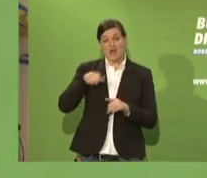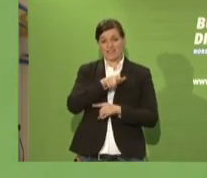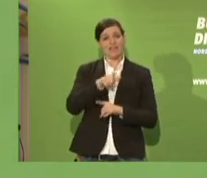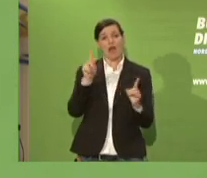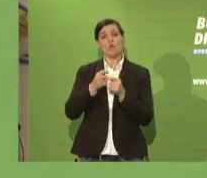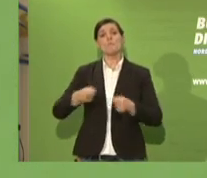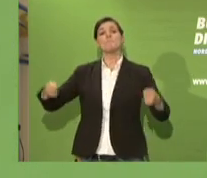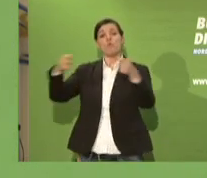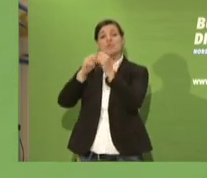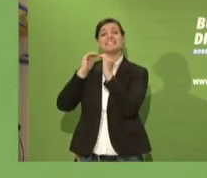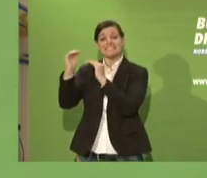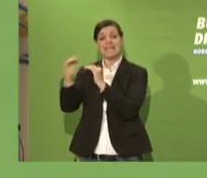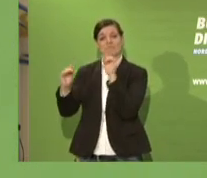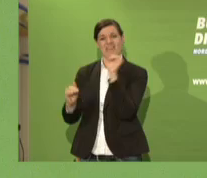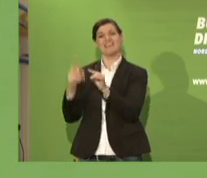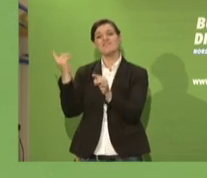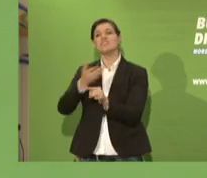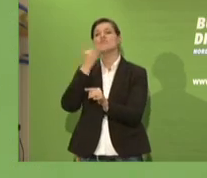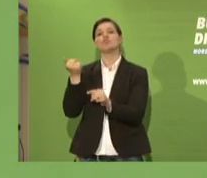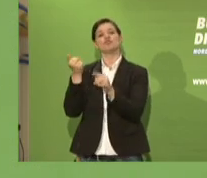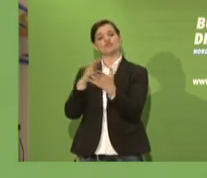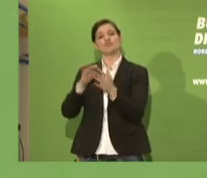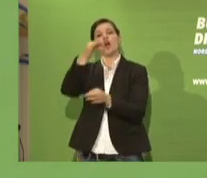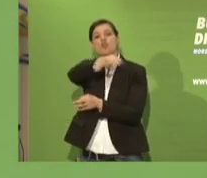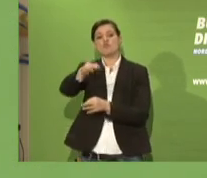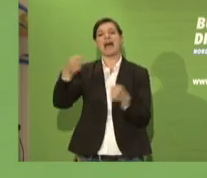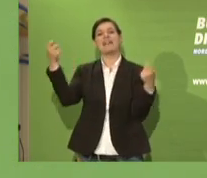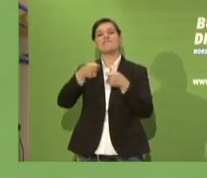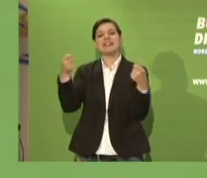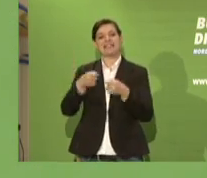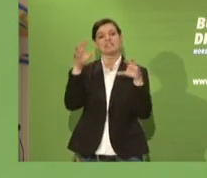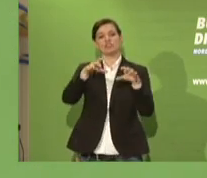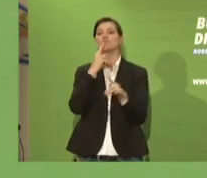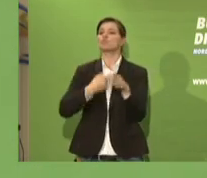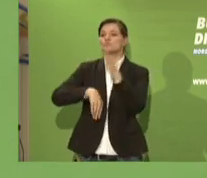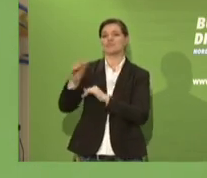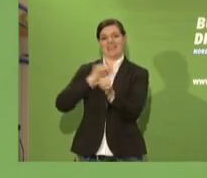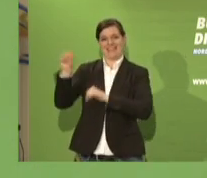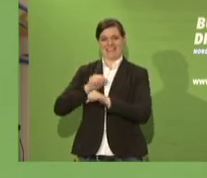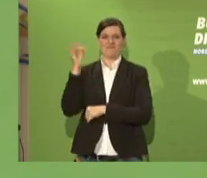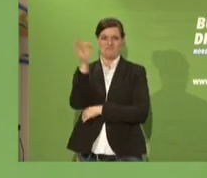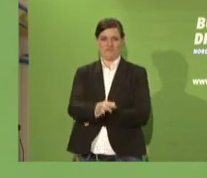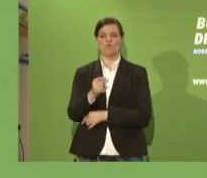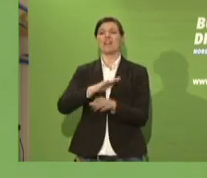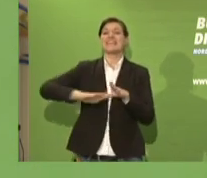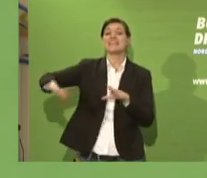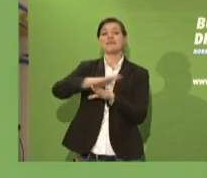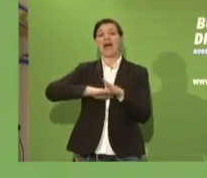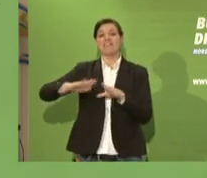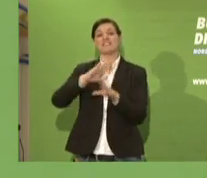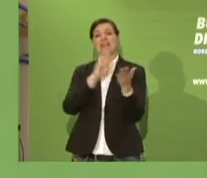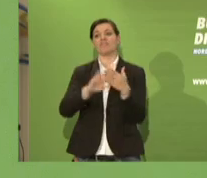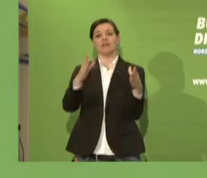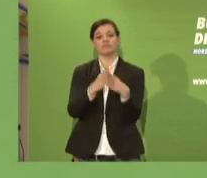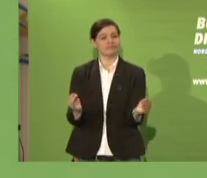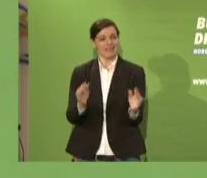auf Bundesebene für eine bessere Kommunalfinanzausstattung aussprechen, damit Gemeinwesen nicht ausbluten,